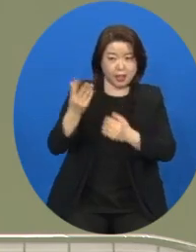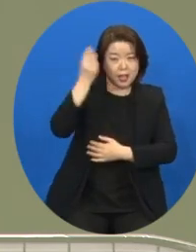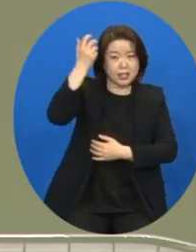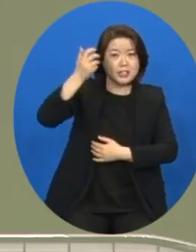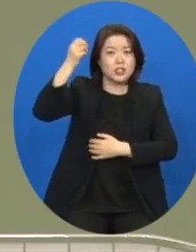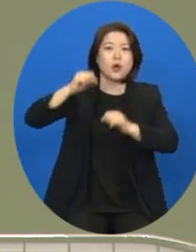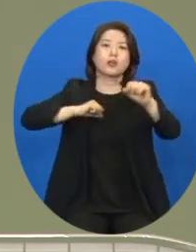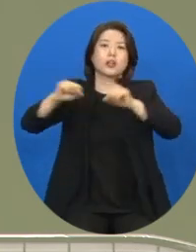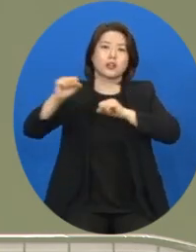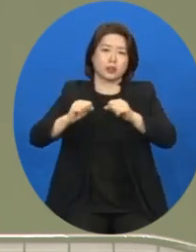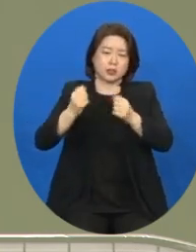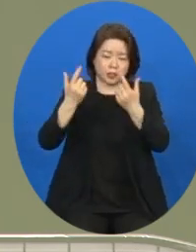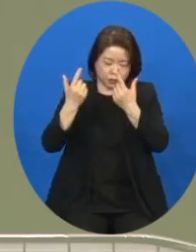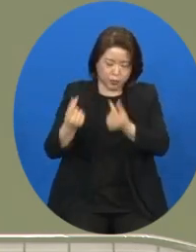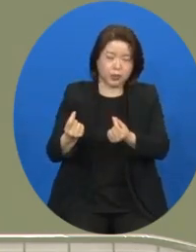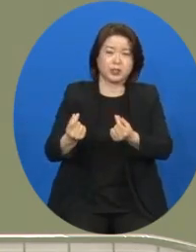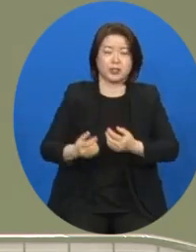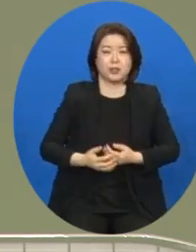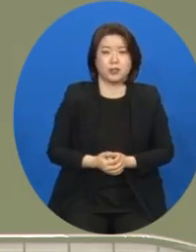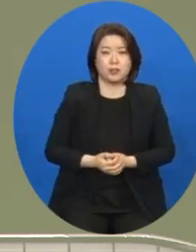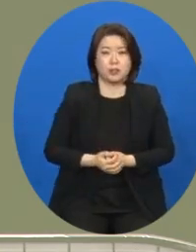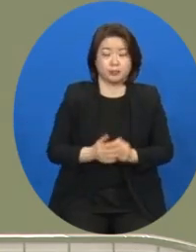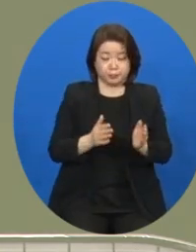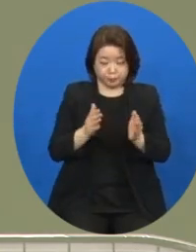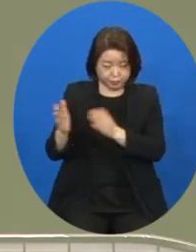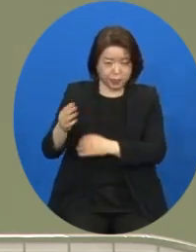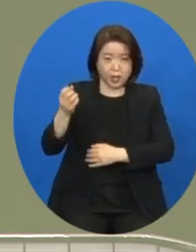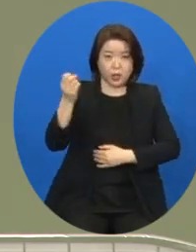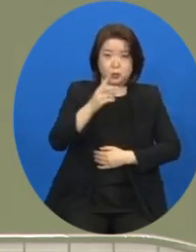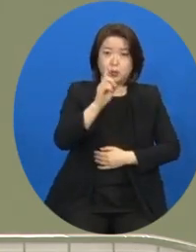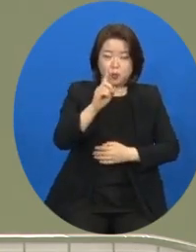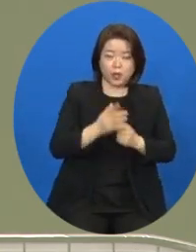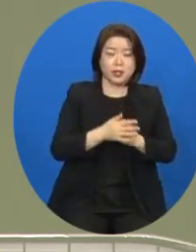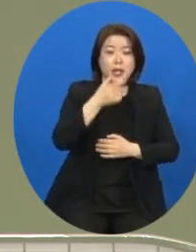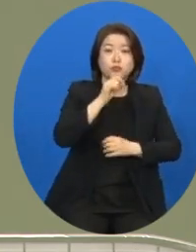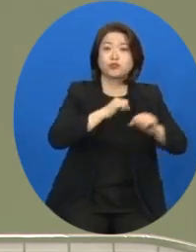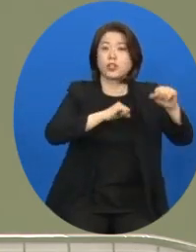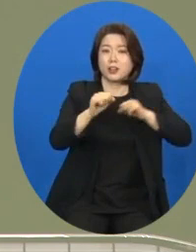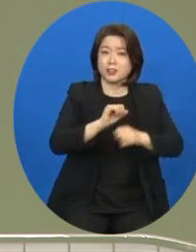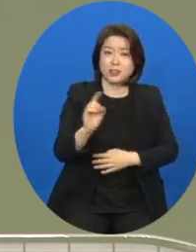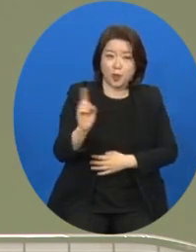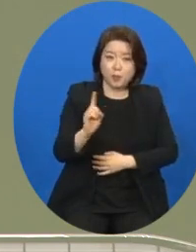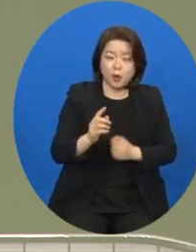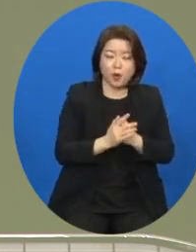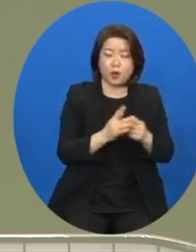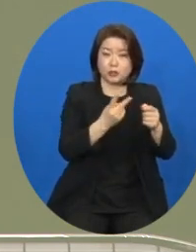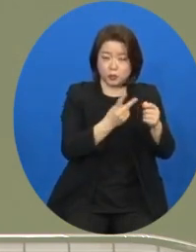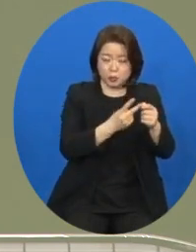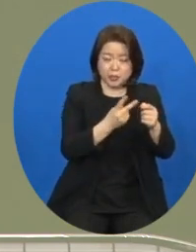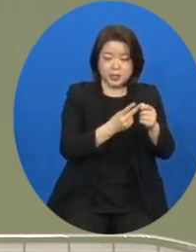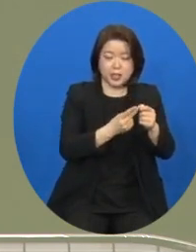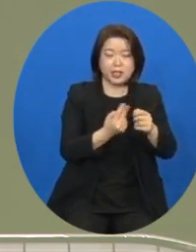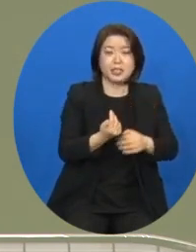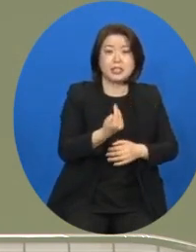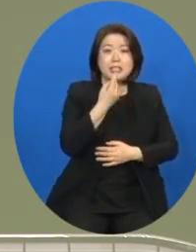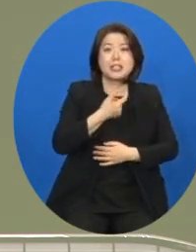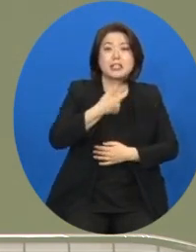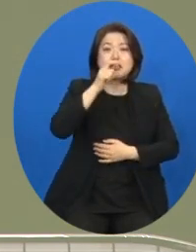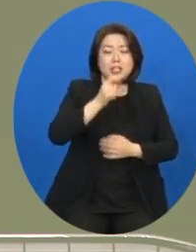역사인 거죠. 그런데 또 하나의 물의 역사가 있는데 생수의 강의 역사가 있다는